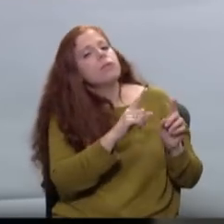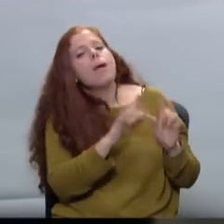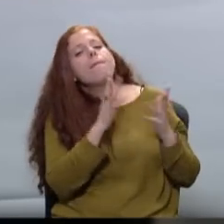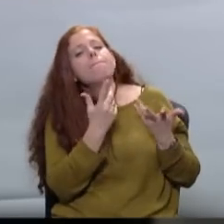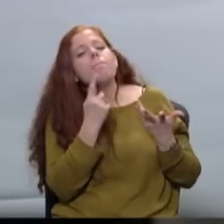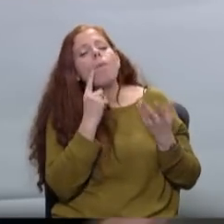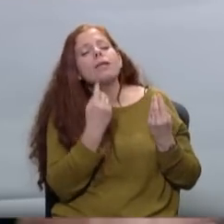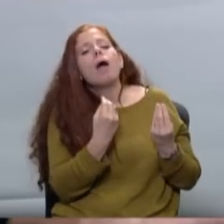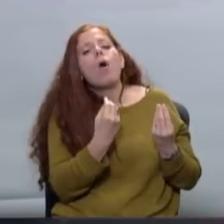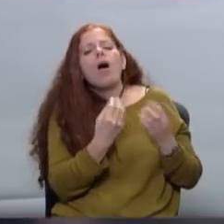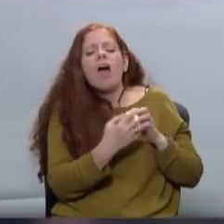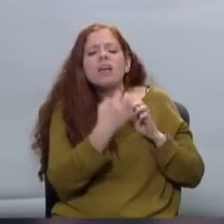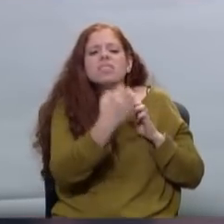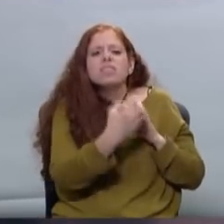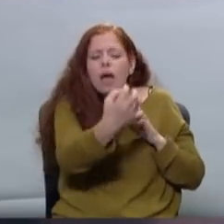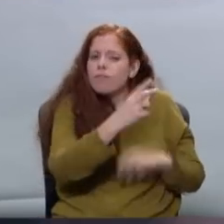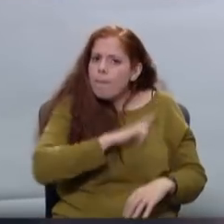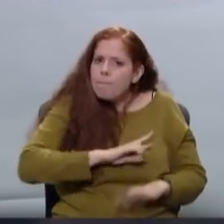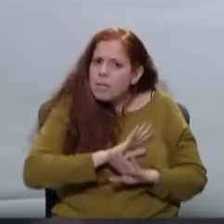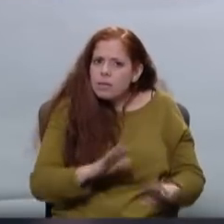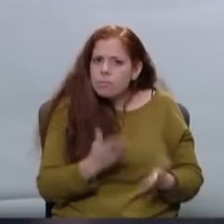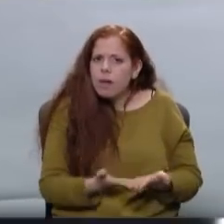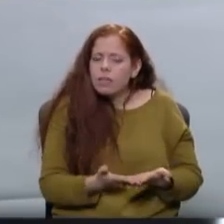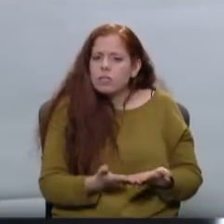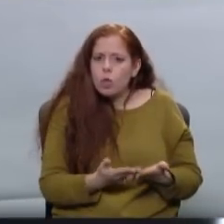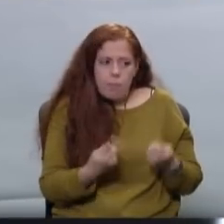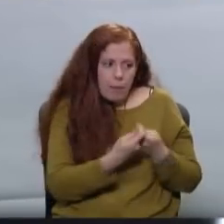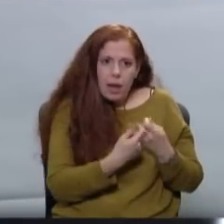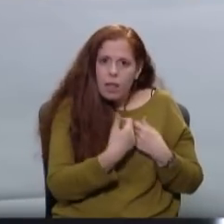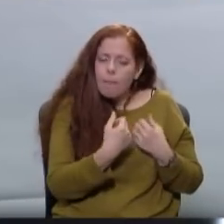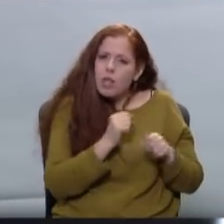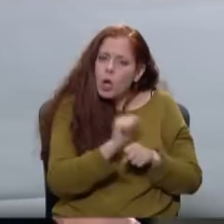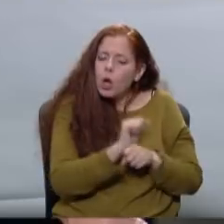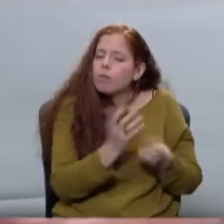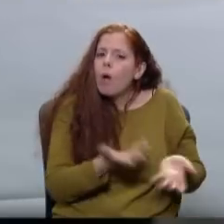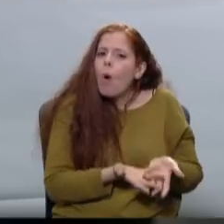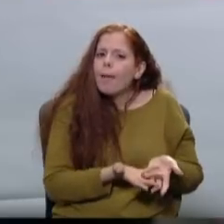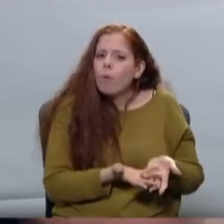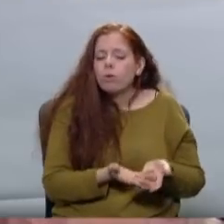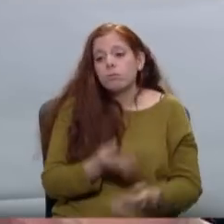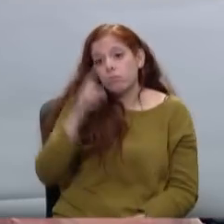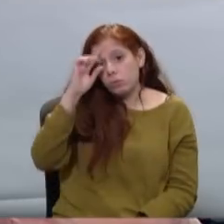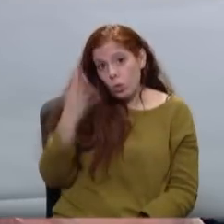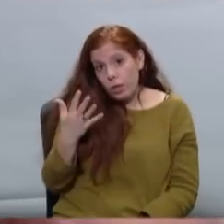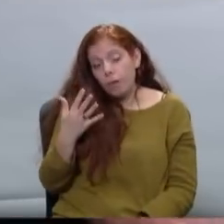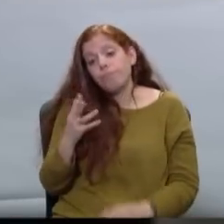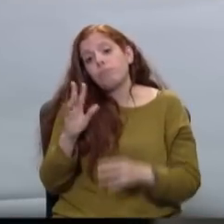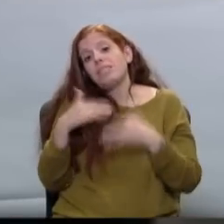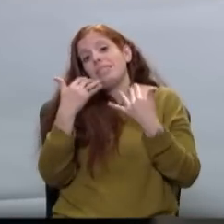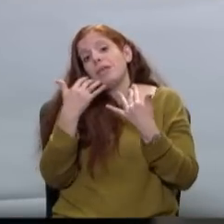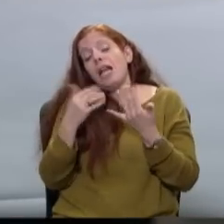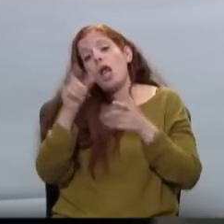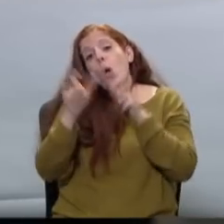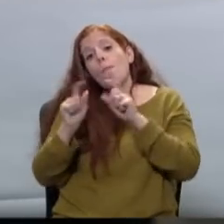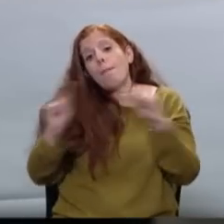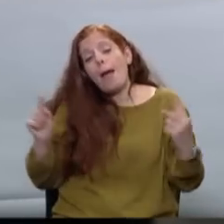מאחורי הסחבת, הבאמת בלתי נסבלת הזאת, בוודאי מבחינתם של המתלונן. מה קורה פה? אתה יודע, זה הסבר לגורמים אחרים. אבל